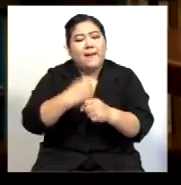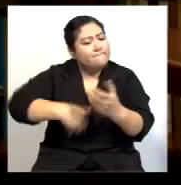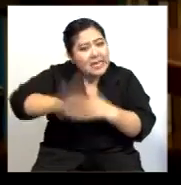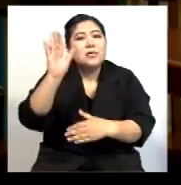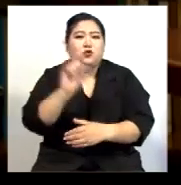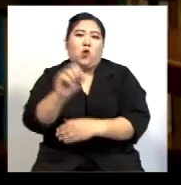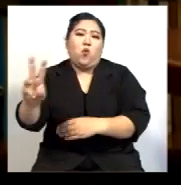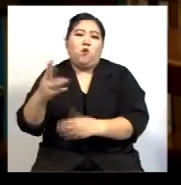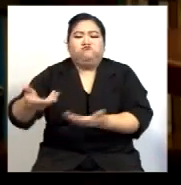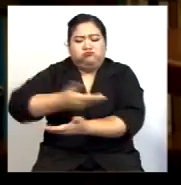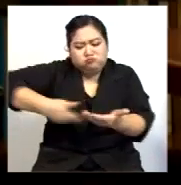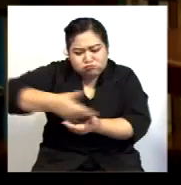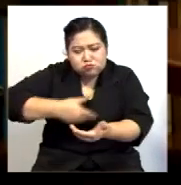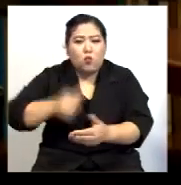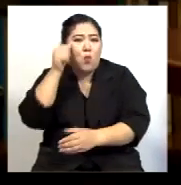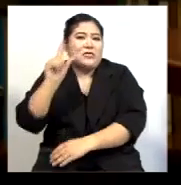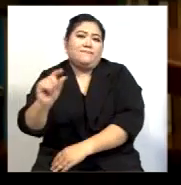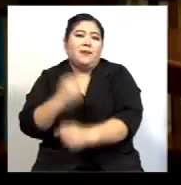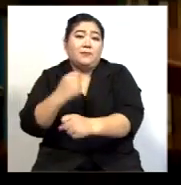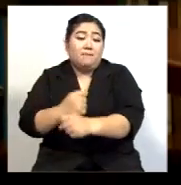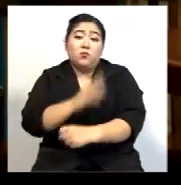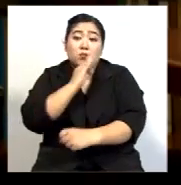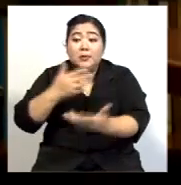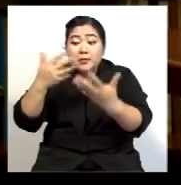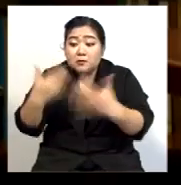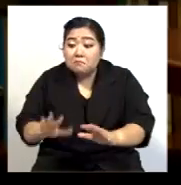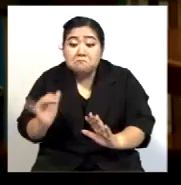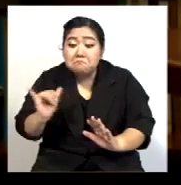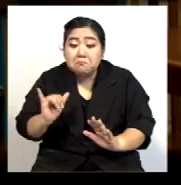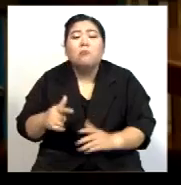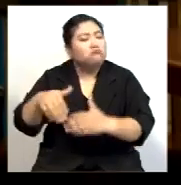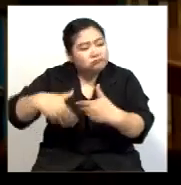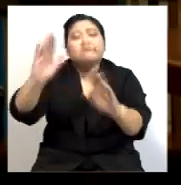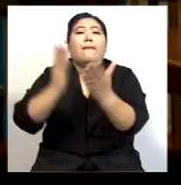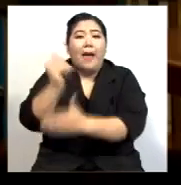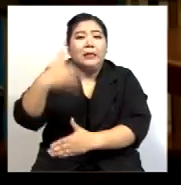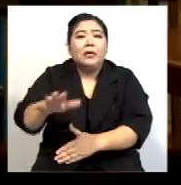ในวุฒิสภาก็ต้องมีระยะเวลา20วันถ้าพิจารณาไม่แล้วเสร็จก็ให้ถือว่าเห็นชอบแ